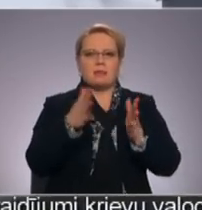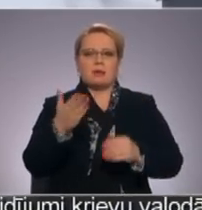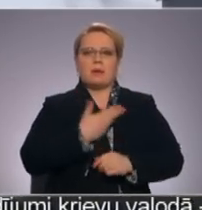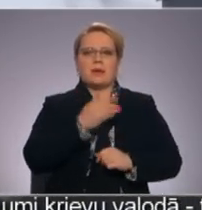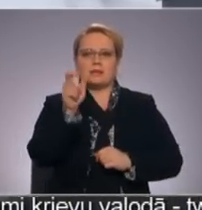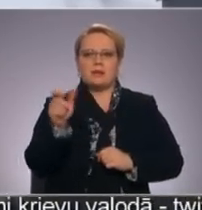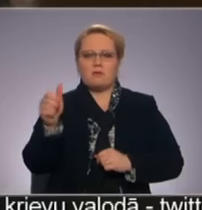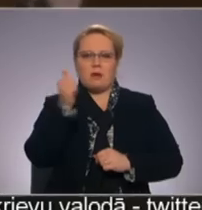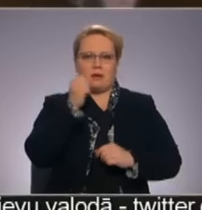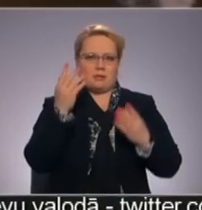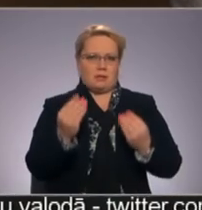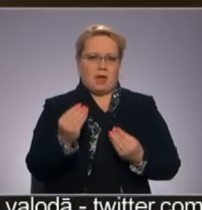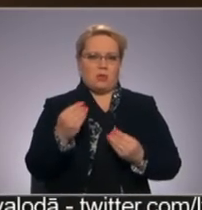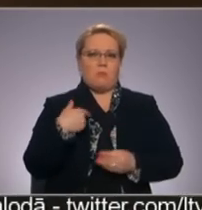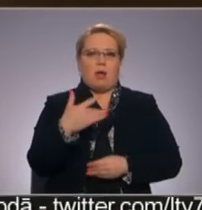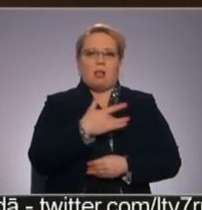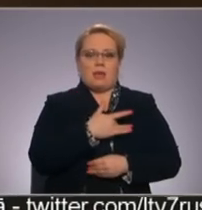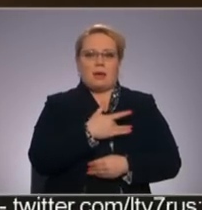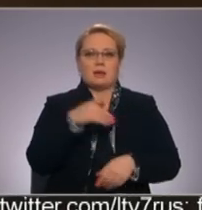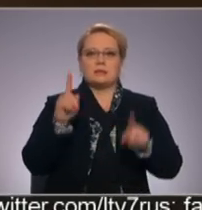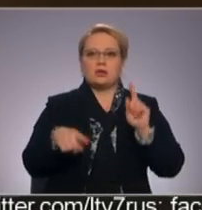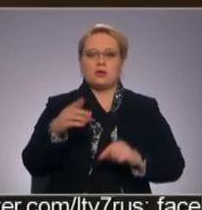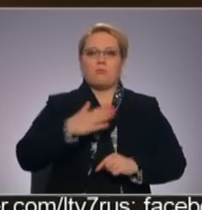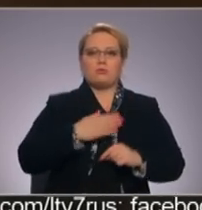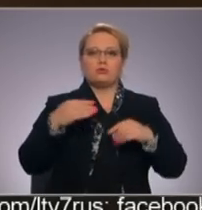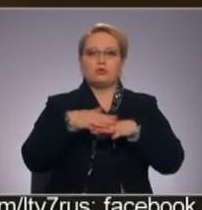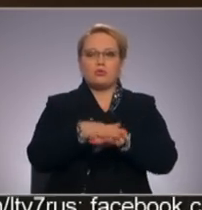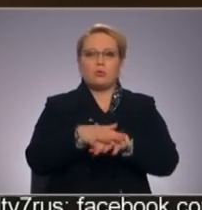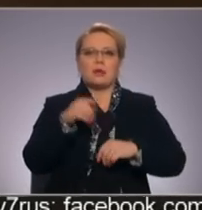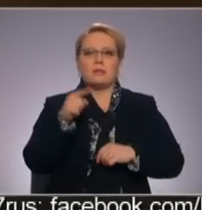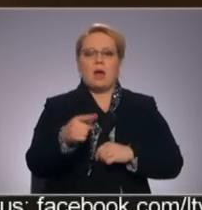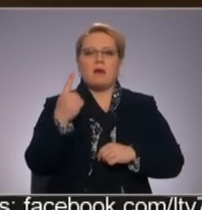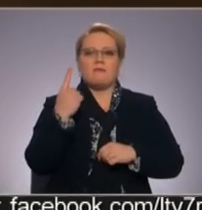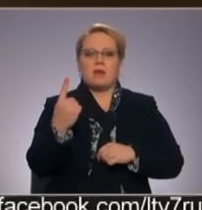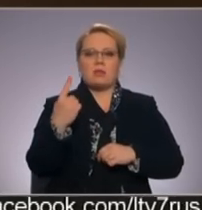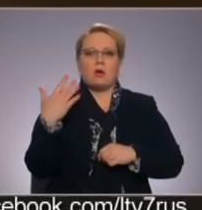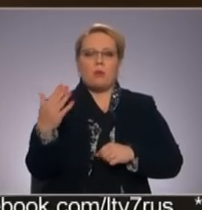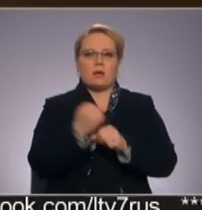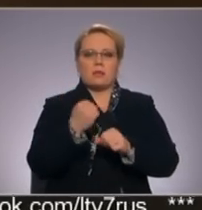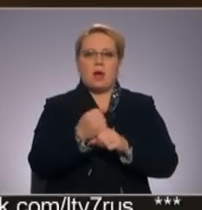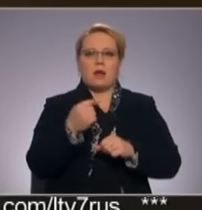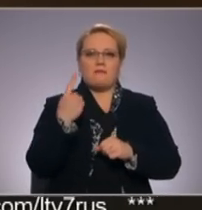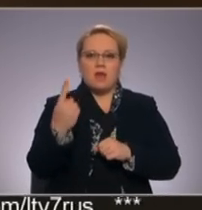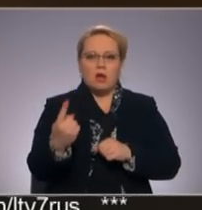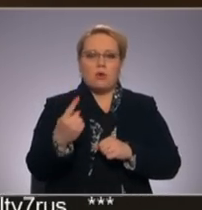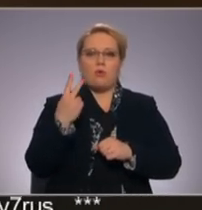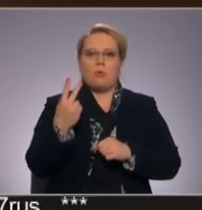iedzīvotāju ikdienu. Man liekas, citreiz mūsu struktūrās ir tā, ka viena roka dara vienu otru un